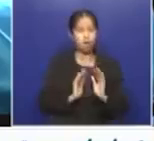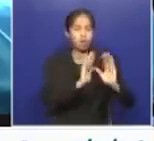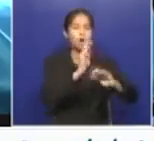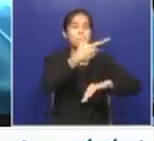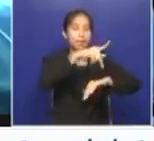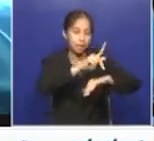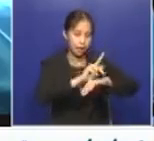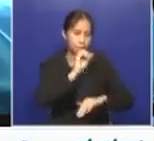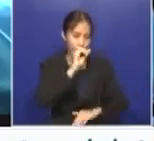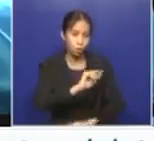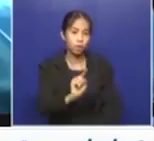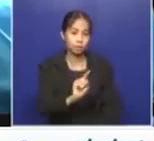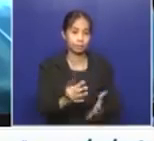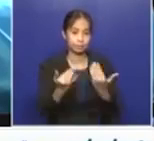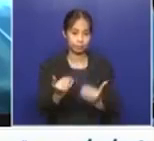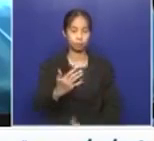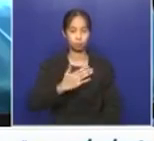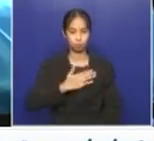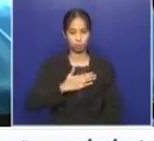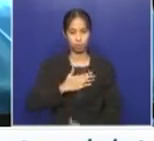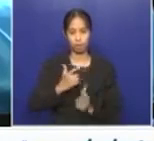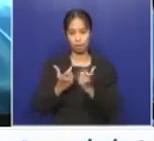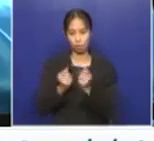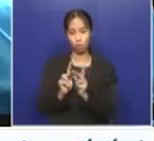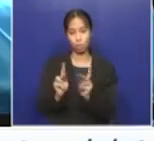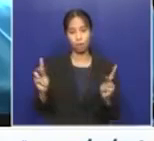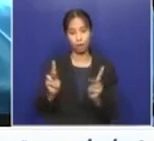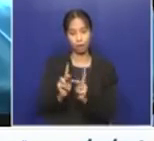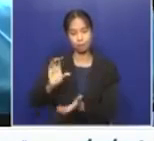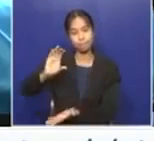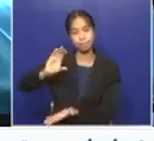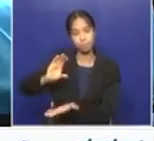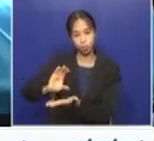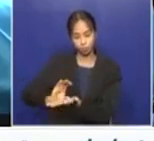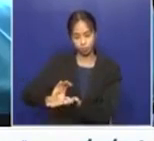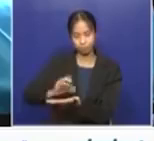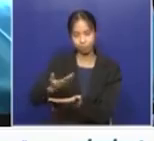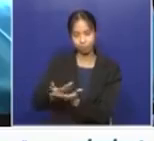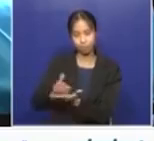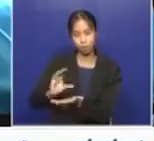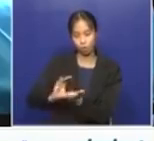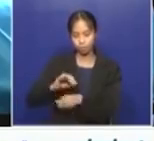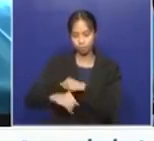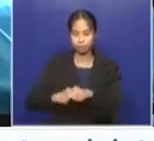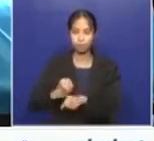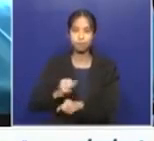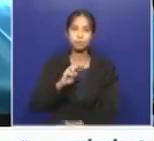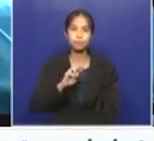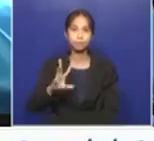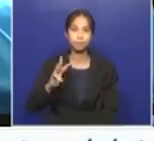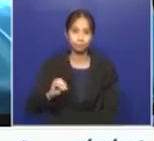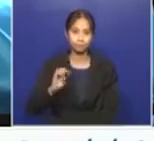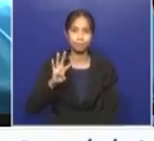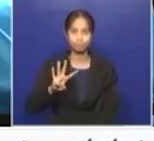ารพครับปัจจุบันกับผมเป็นอนุกรรมาธิการบูรณาการงบประมาณปี2564น